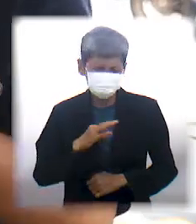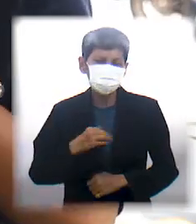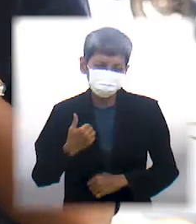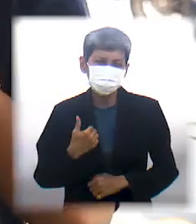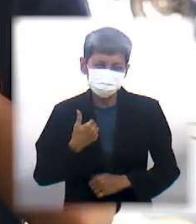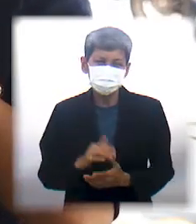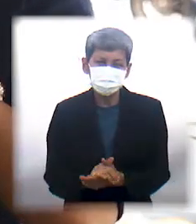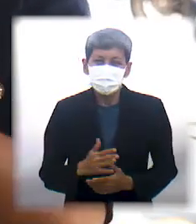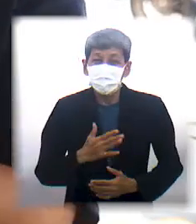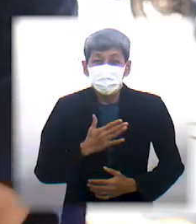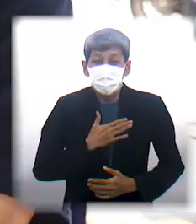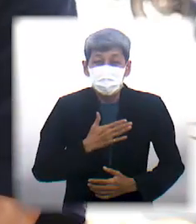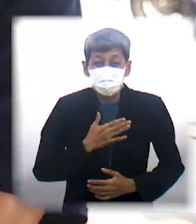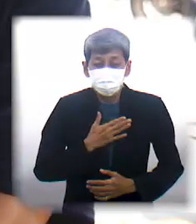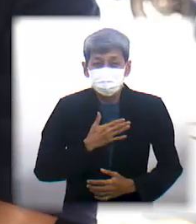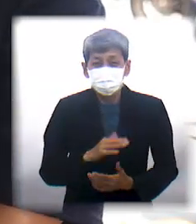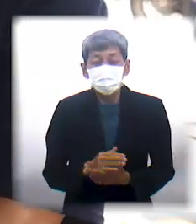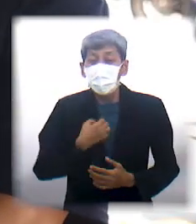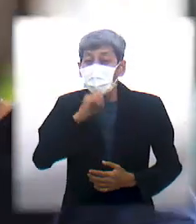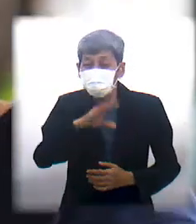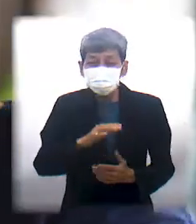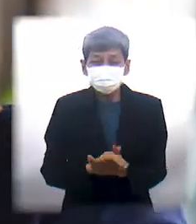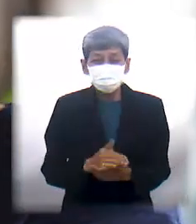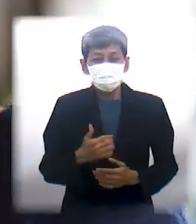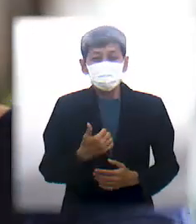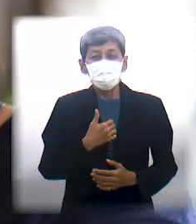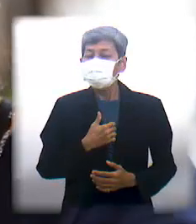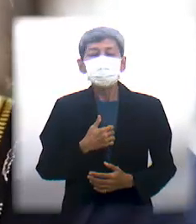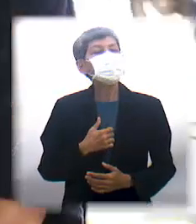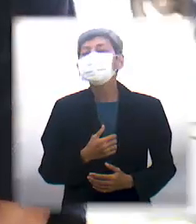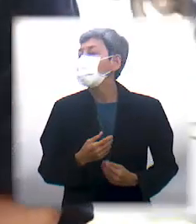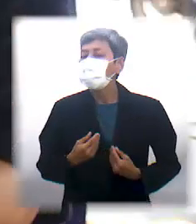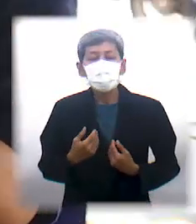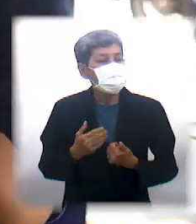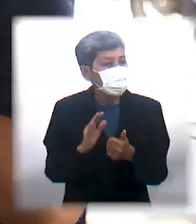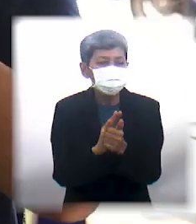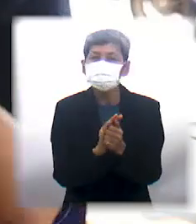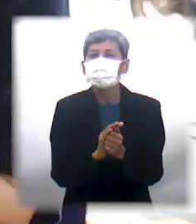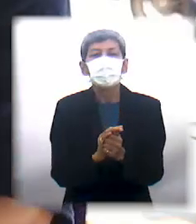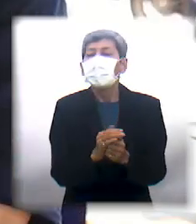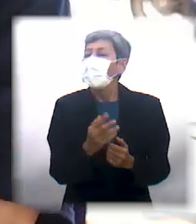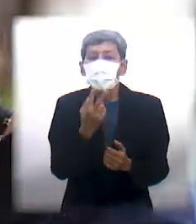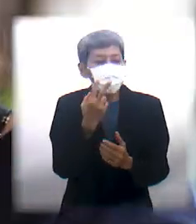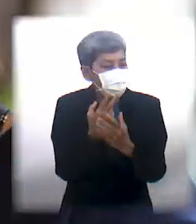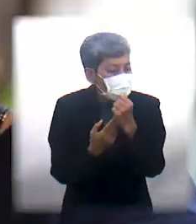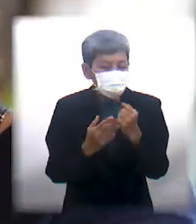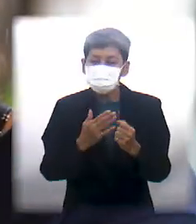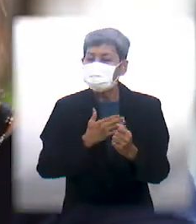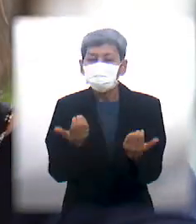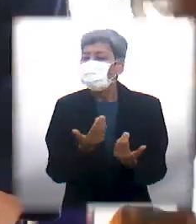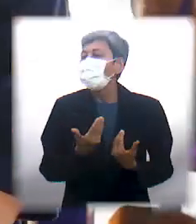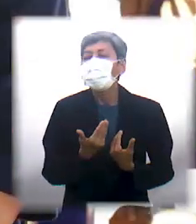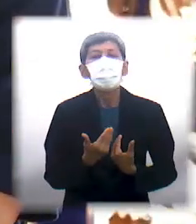าจริงๆเลยนะหนูไม่ได้แบบไม่ได้โกหกพูดนะหนูก็แบบหนูให้เขาเลยชีวิตเนี้ย3คนพ่อลูกเนี่ยหนูให้เขาเลยยกให้เขาไปเล